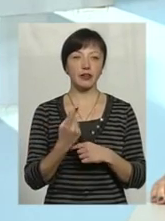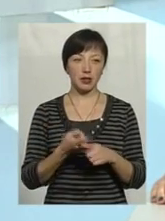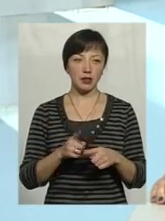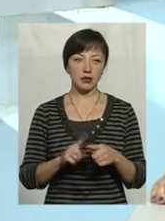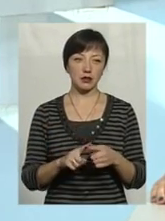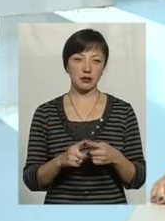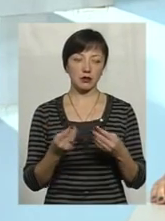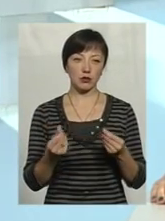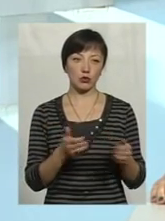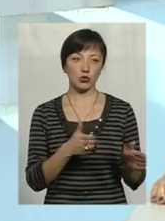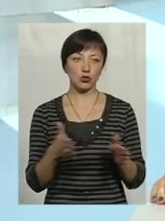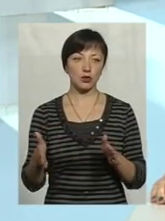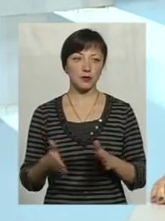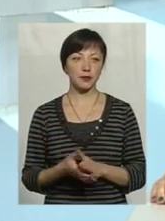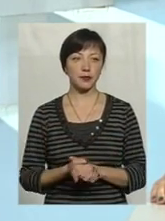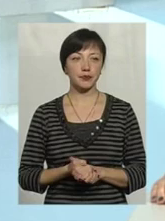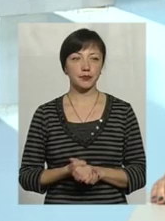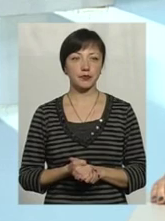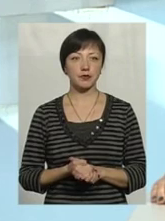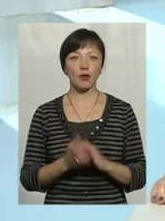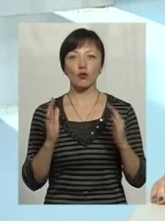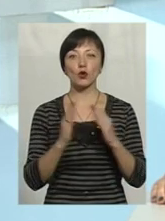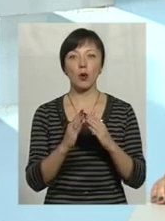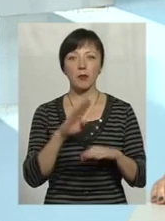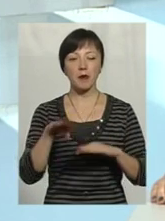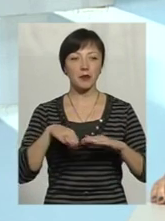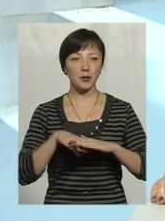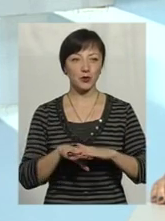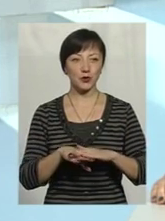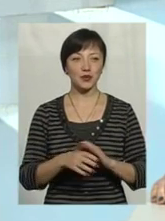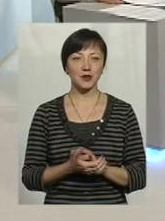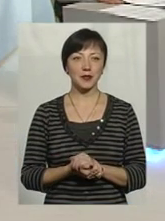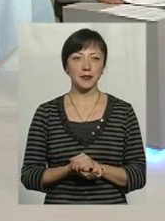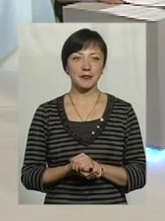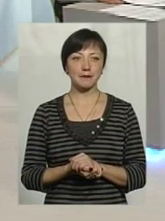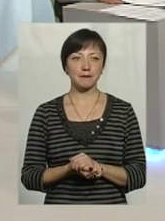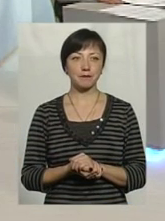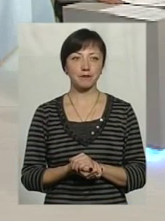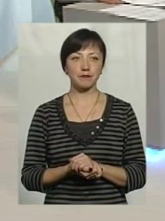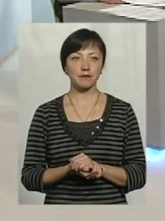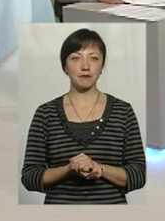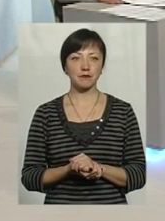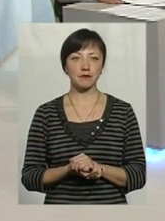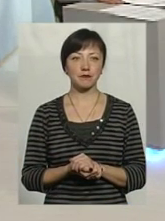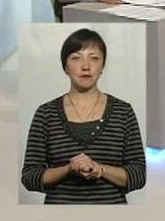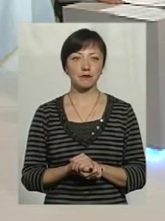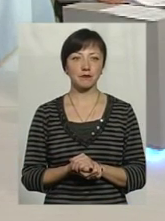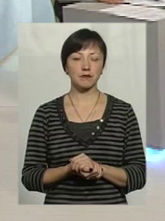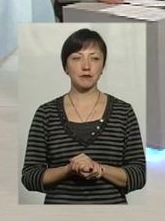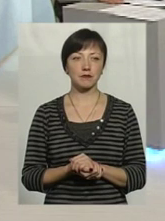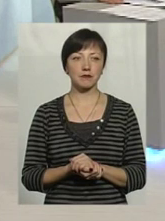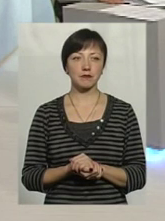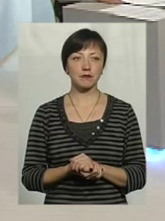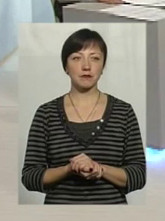такі готівкові кошти вдома під подушкою. Да, тому ми маємо відмітити, що Сергій